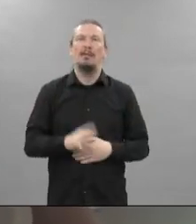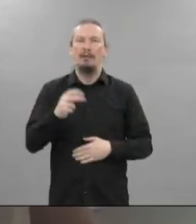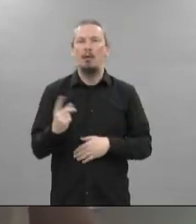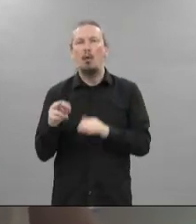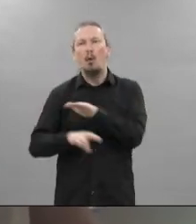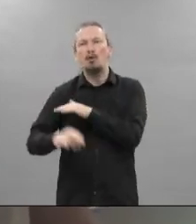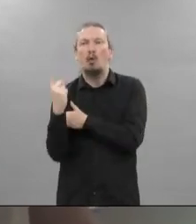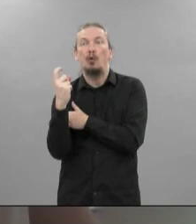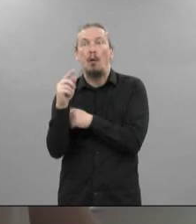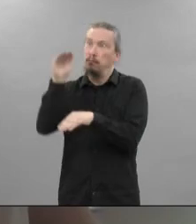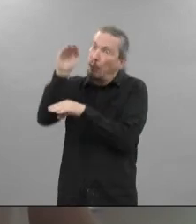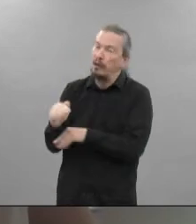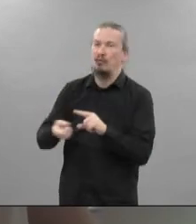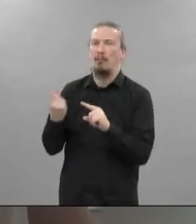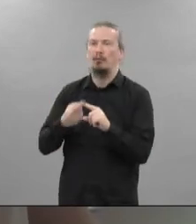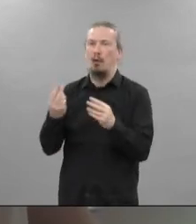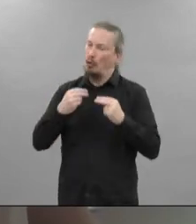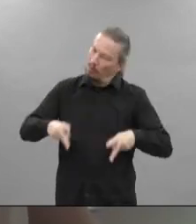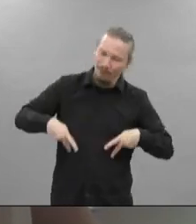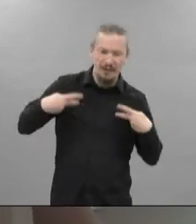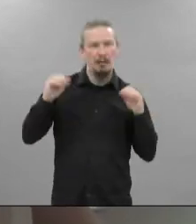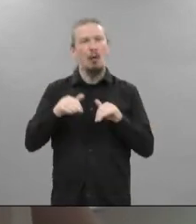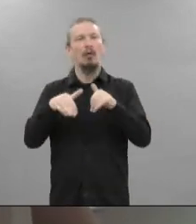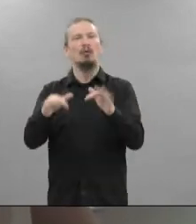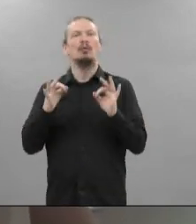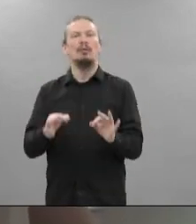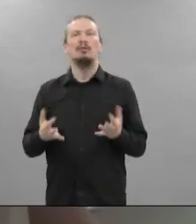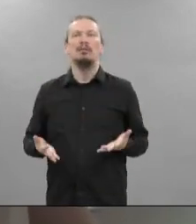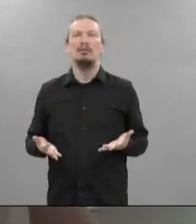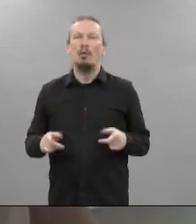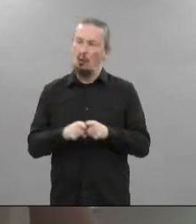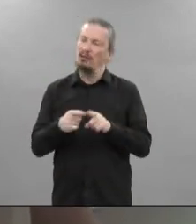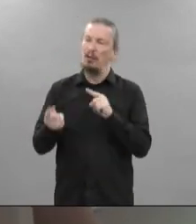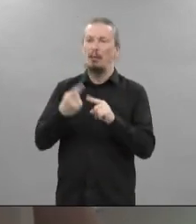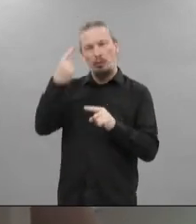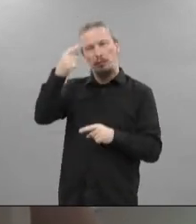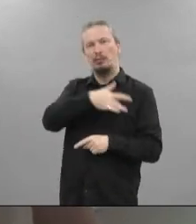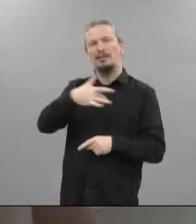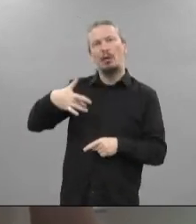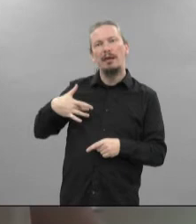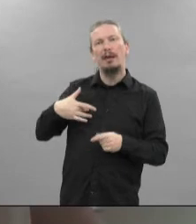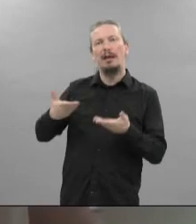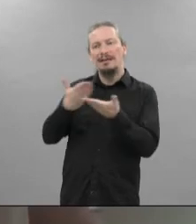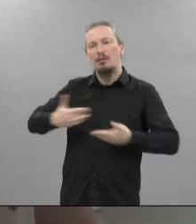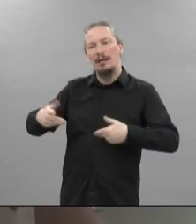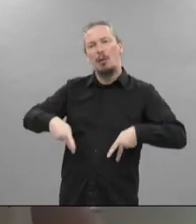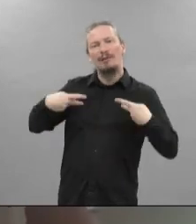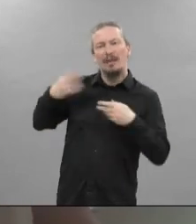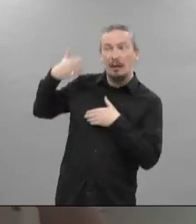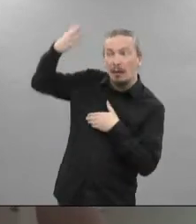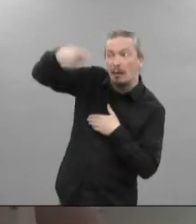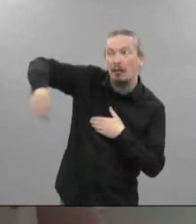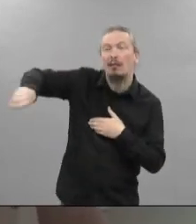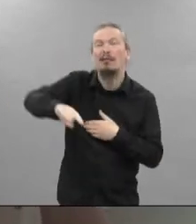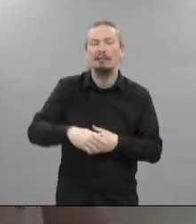en eau. Il en va de notre capacité à vivre sur notre territoire. Il en va aussi de la santé et des conditions de vie des générations futures.